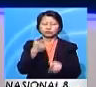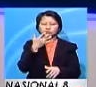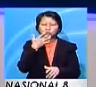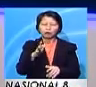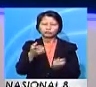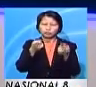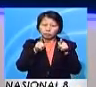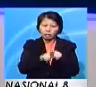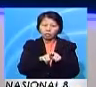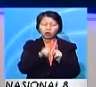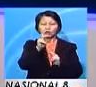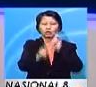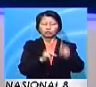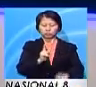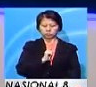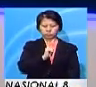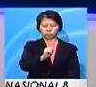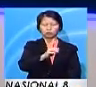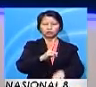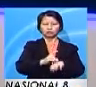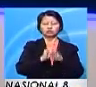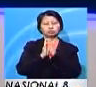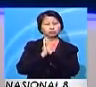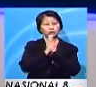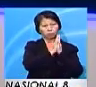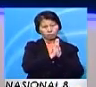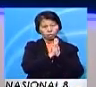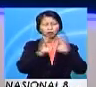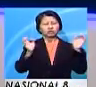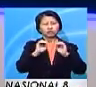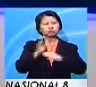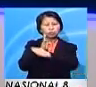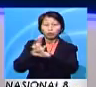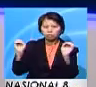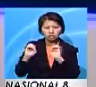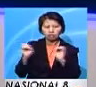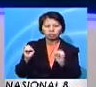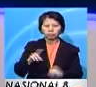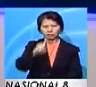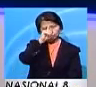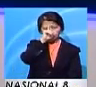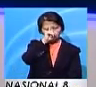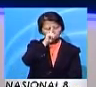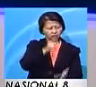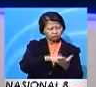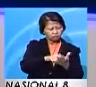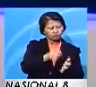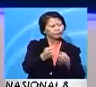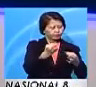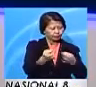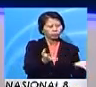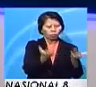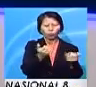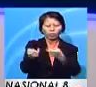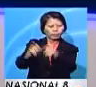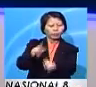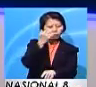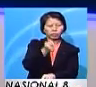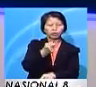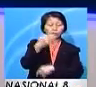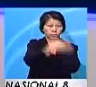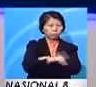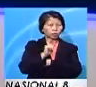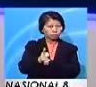nasib yang berlaku kepada penduduk Islam di Myanmar tiada pembelaan. India dituntut memberikan penjelasan dan sebagai negara